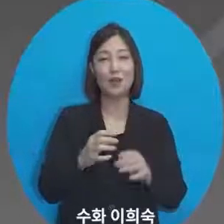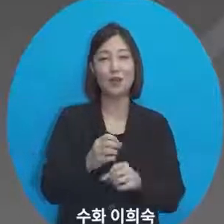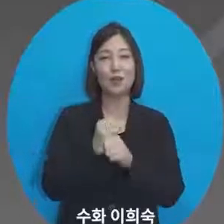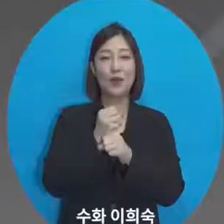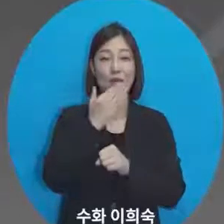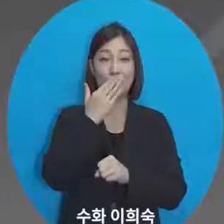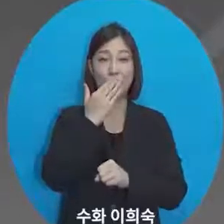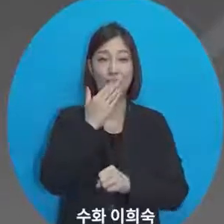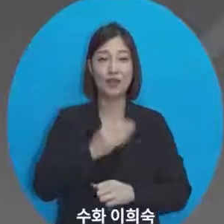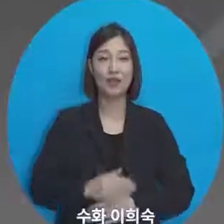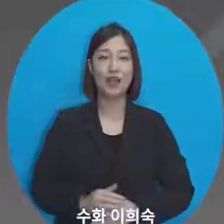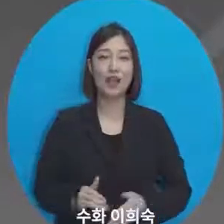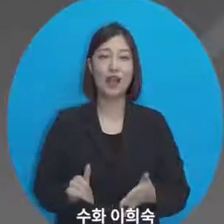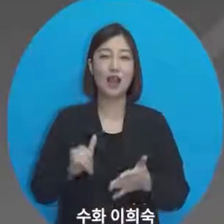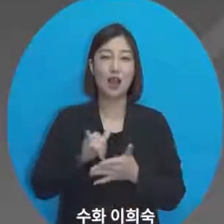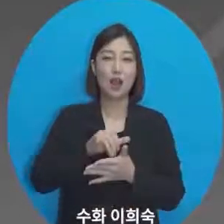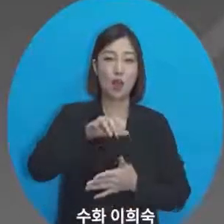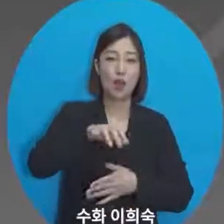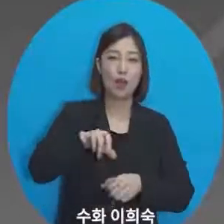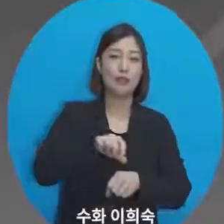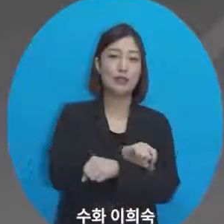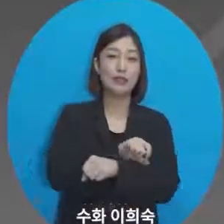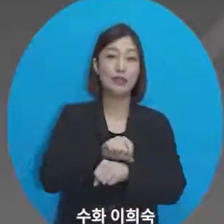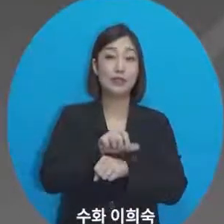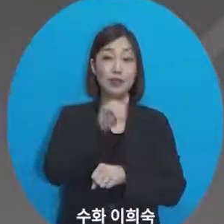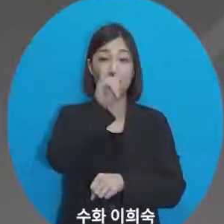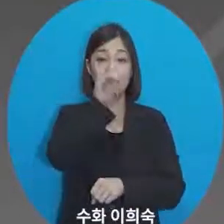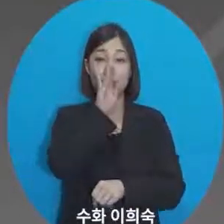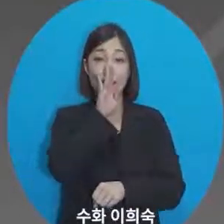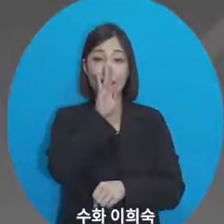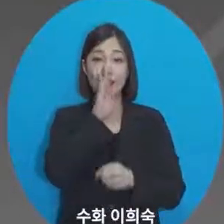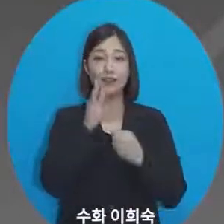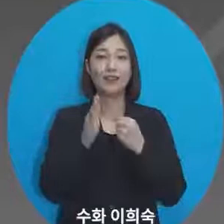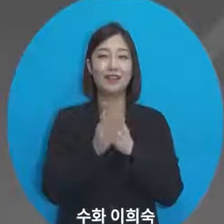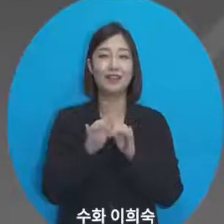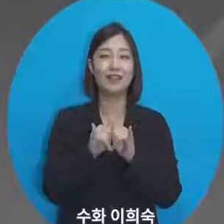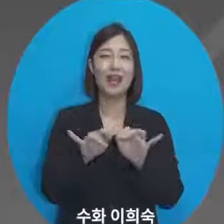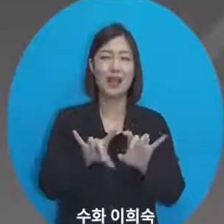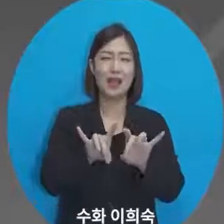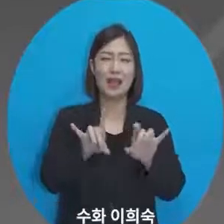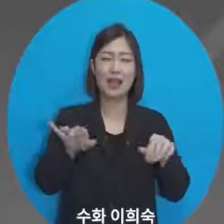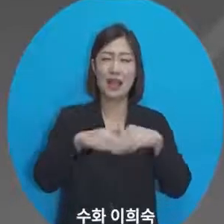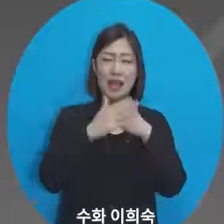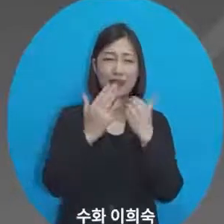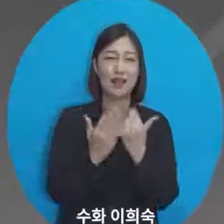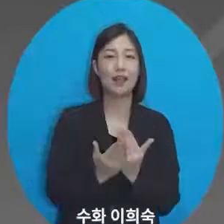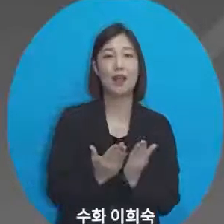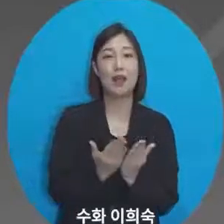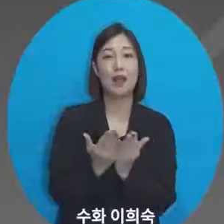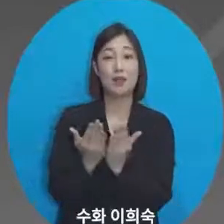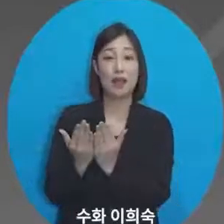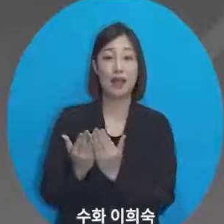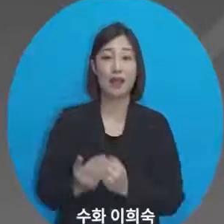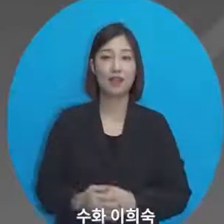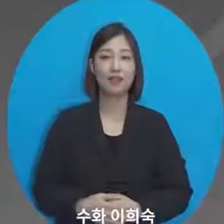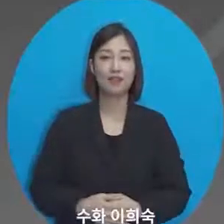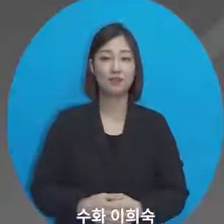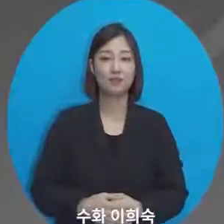있습니다. 공항이라는 특성상 다양한 대중교통의 접근을 고려하여